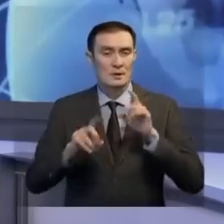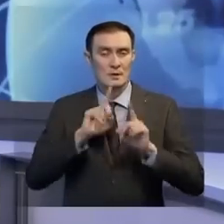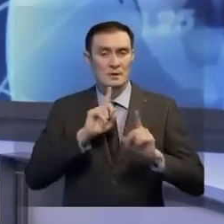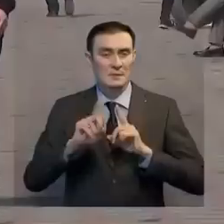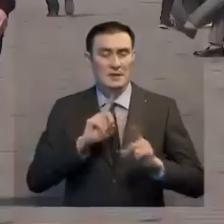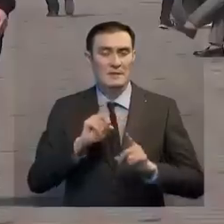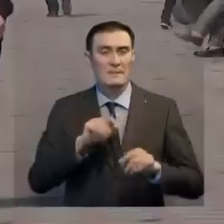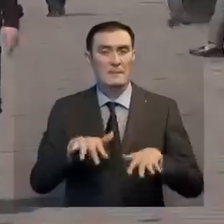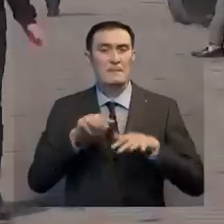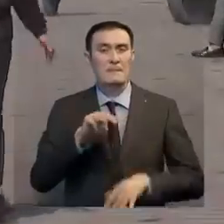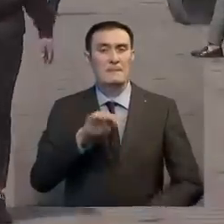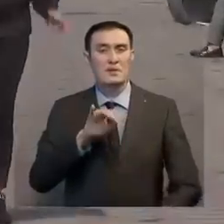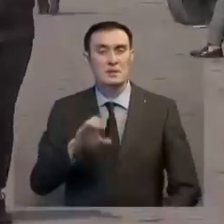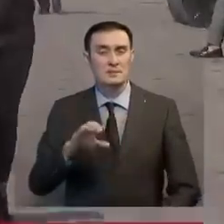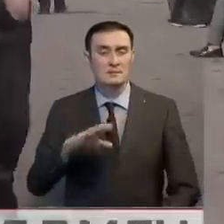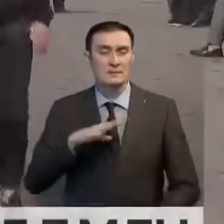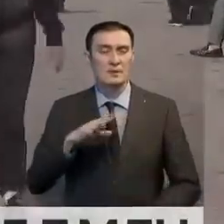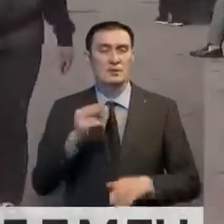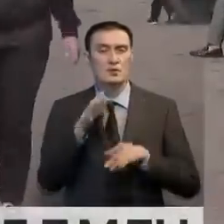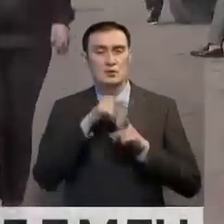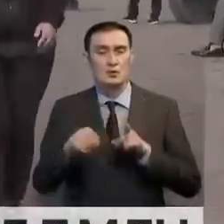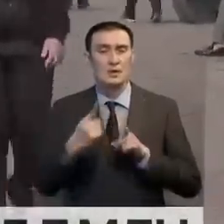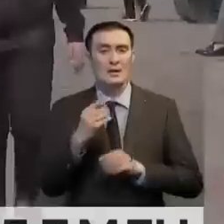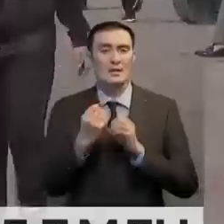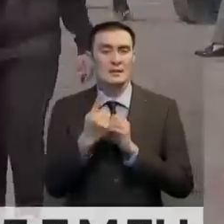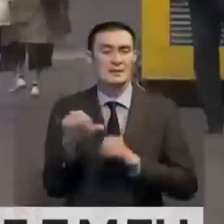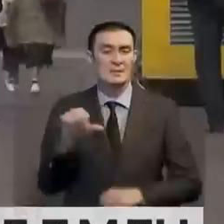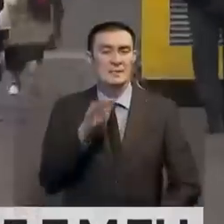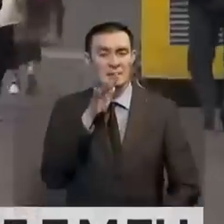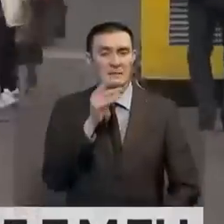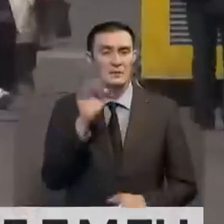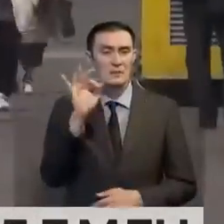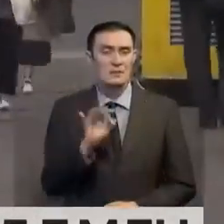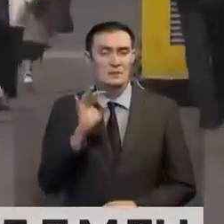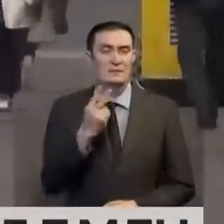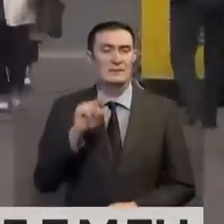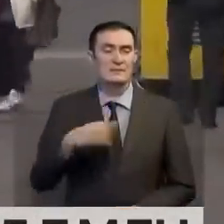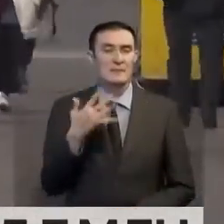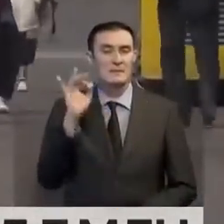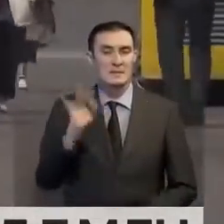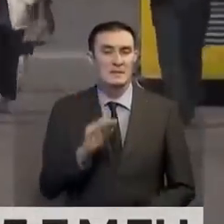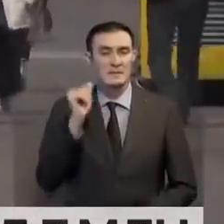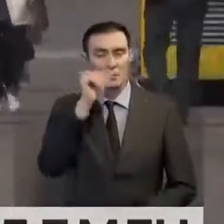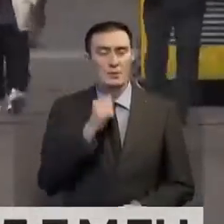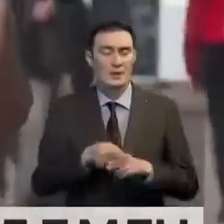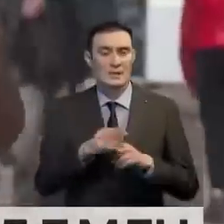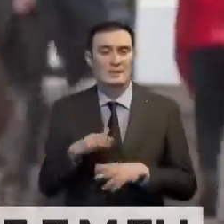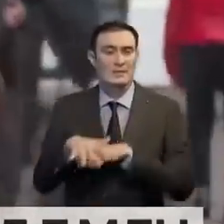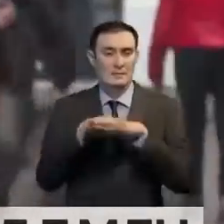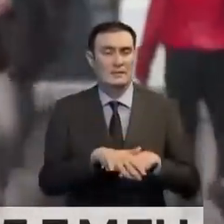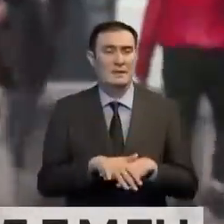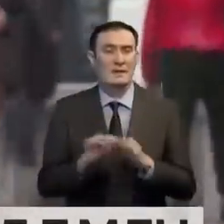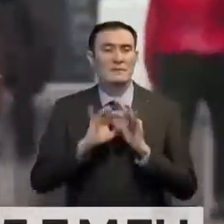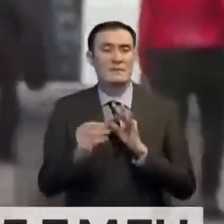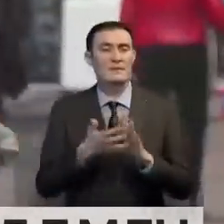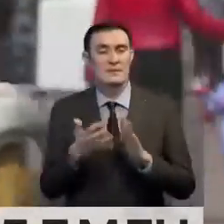рассмотрели в Мажилисе. Срок погашения кредита 11,5 лет. Ставка по займу 2,5%. Эти средства направят на